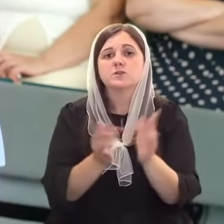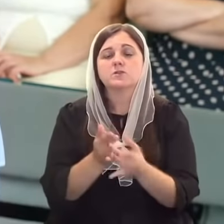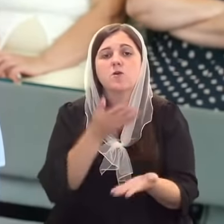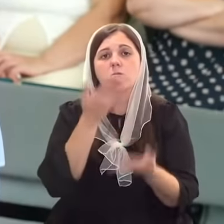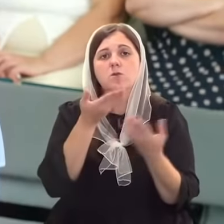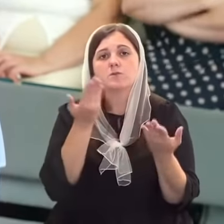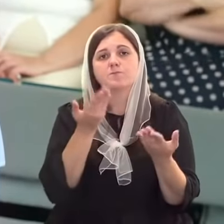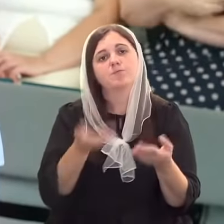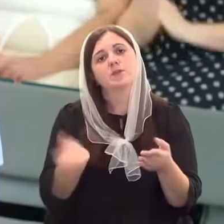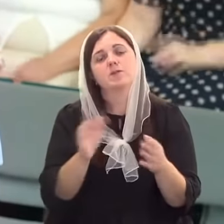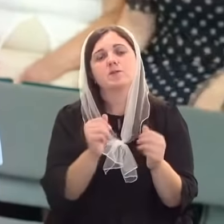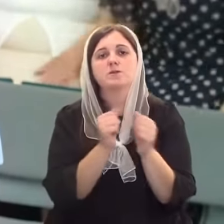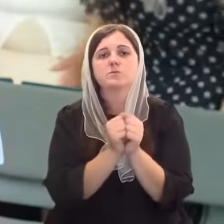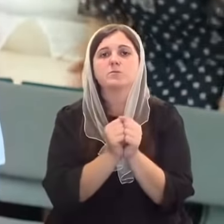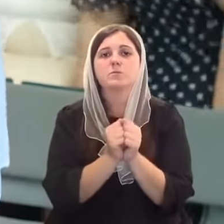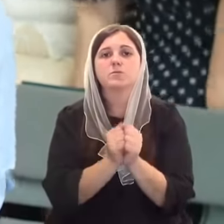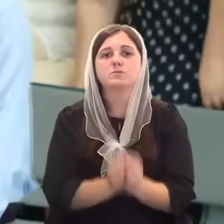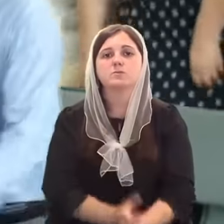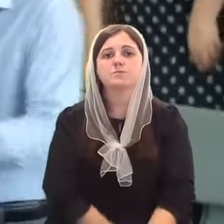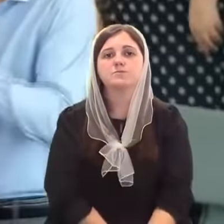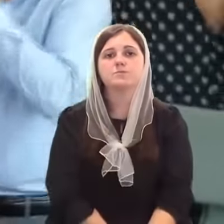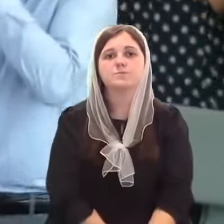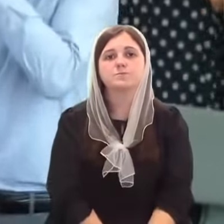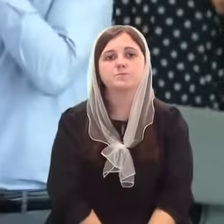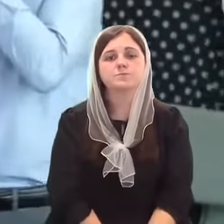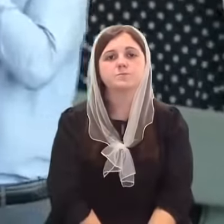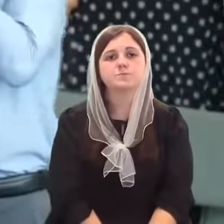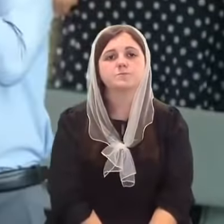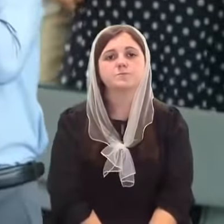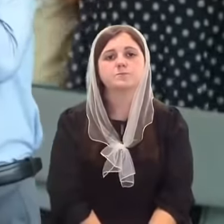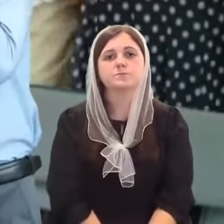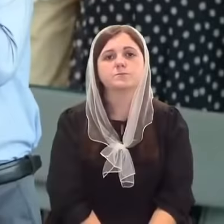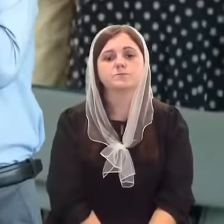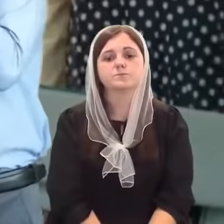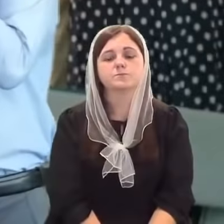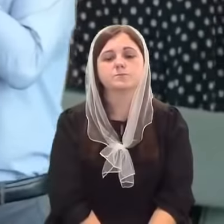Давайте мы с вами обратимся в молитву.